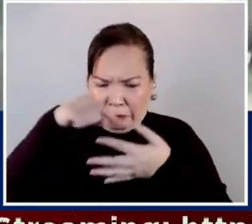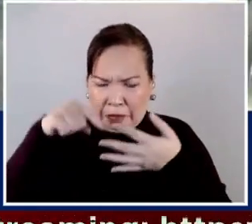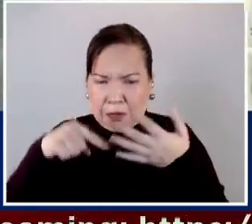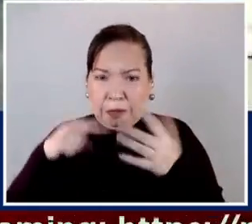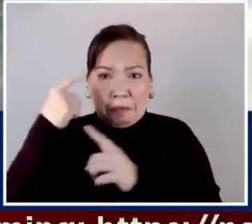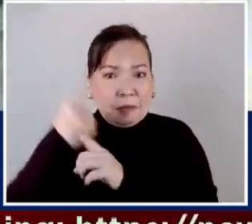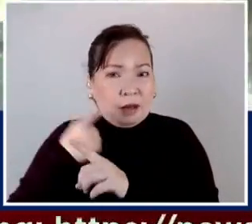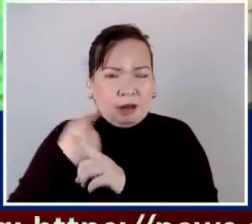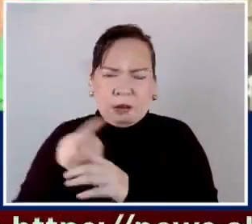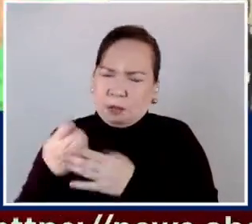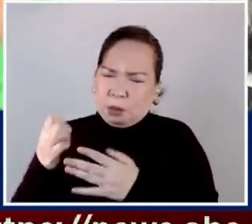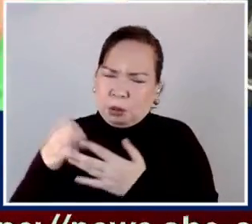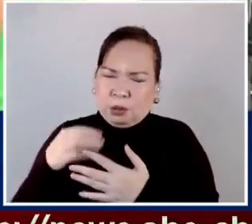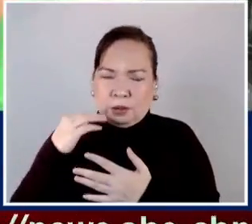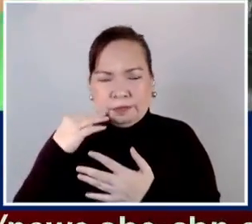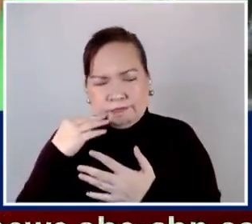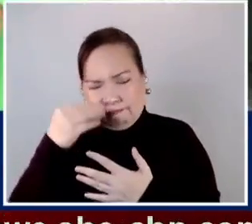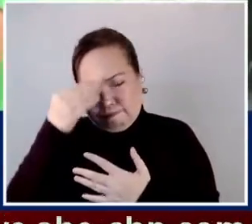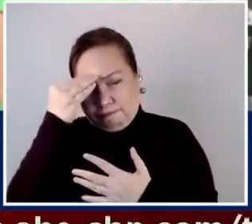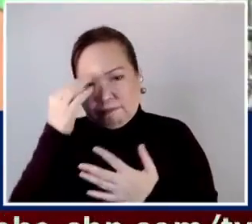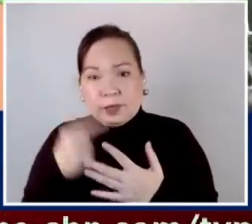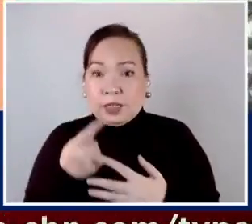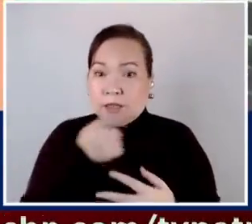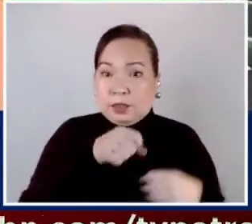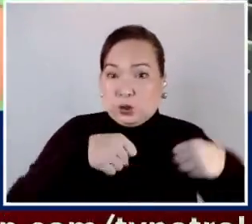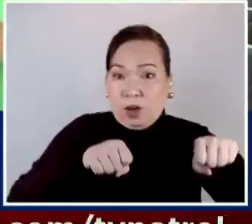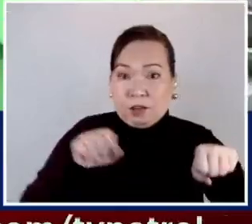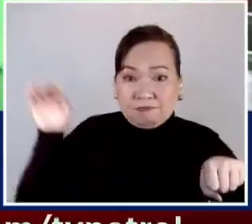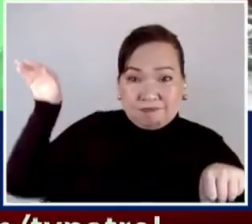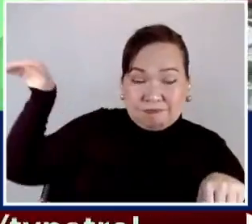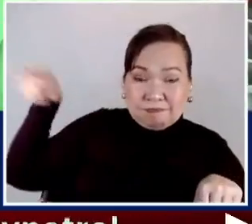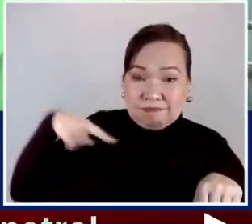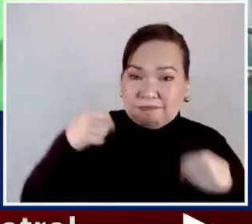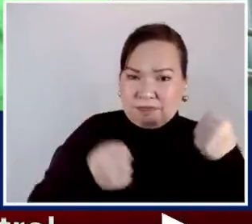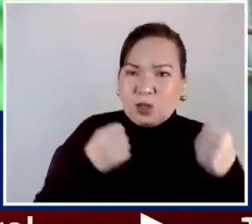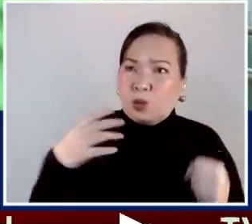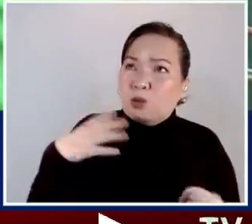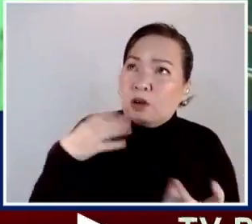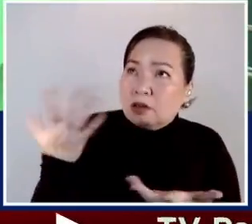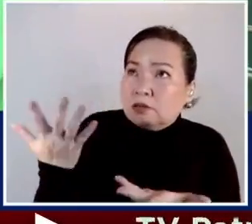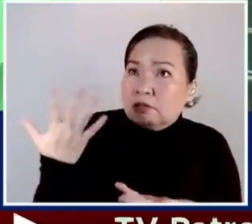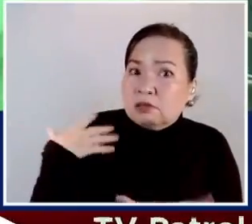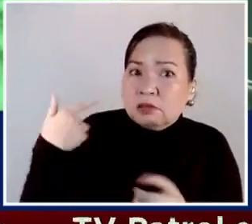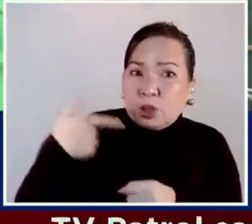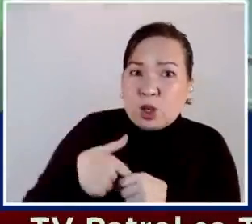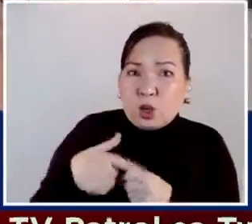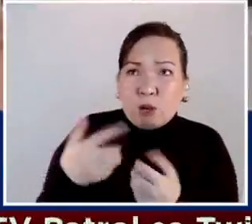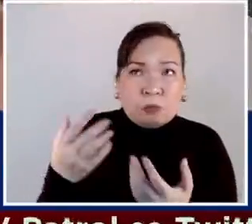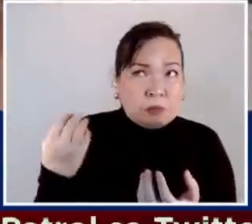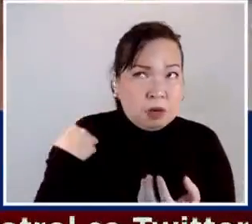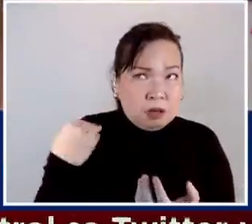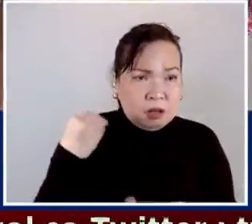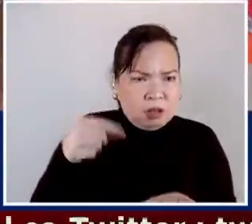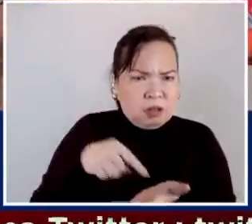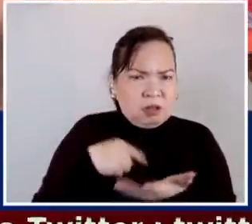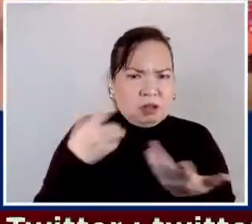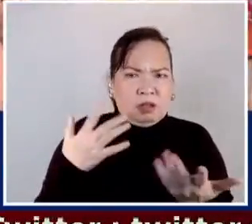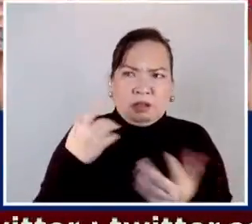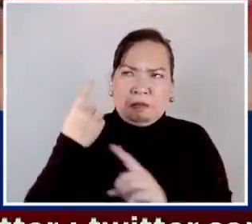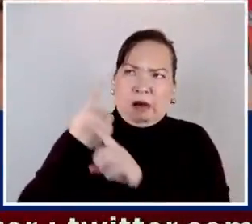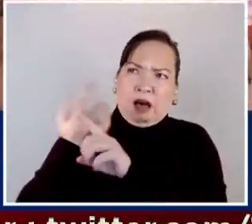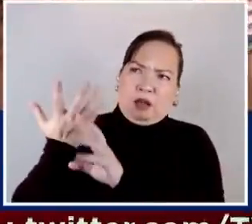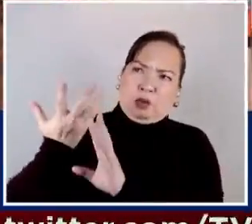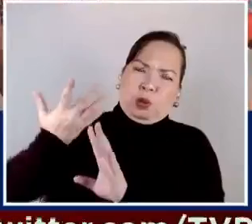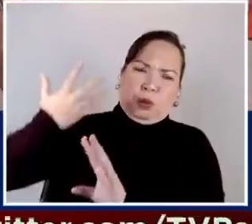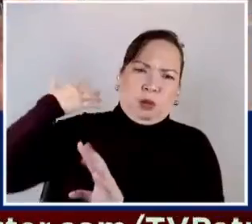Ang tricycle driver na si Leonor Enoho, hinihintay pa rin ang pangakong subsidiya para sa mga transport groups ilang buwan na ang